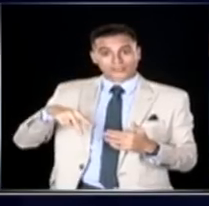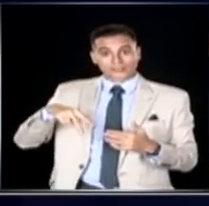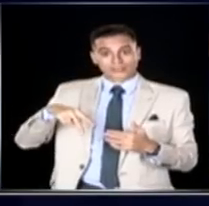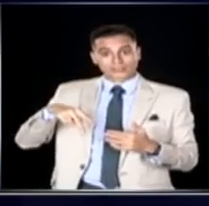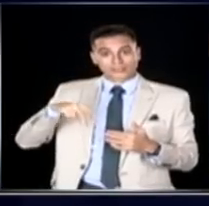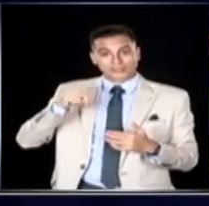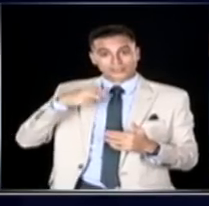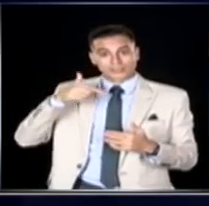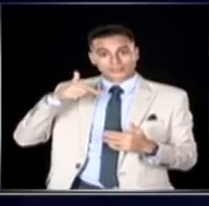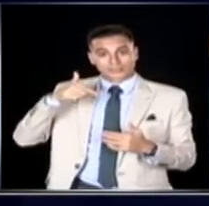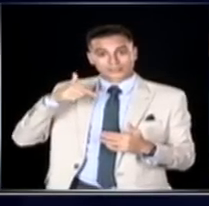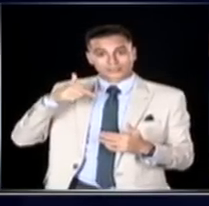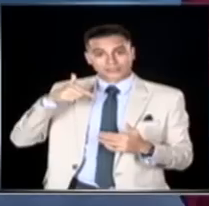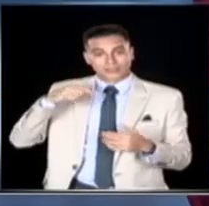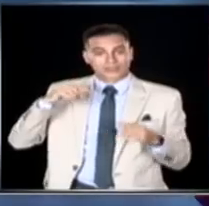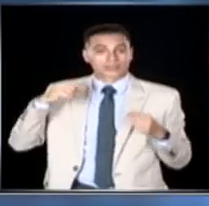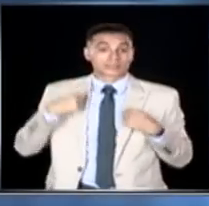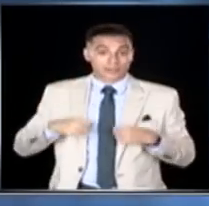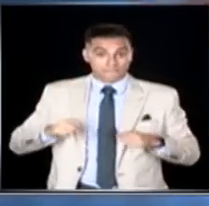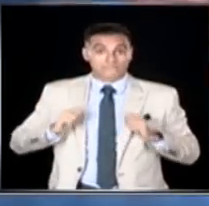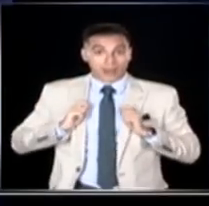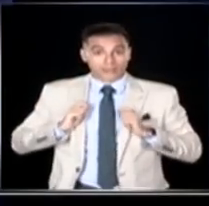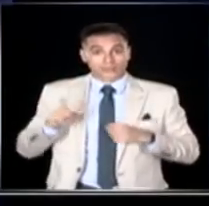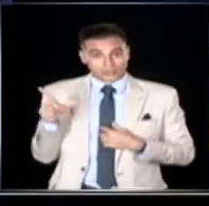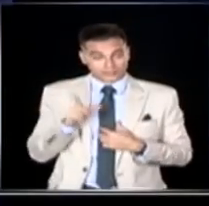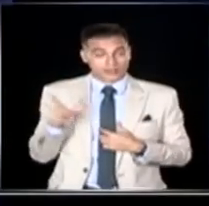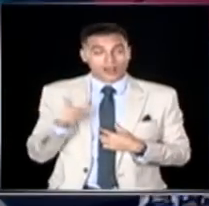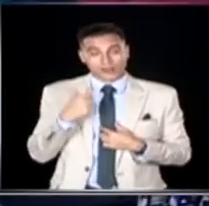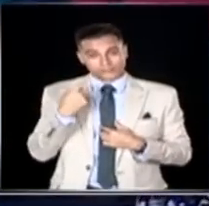88-76 من إسبانيا. إجابة صحيحة.